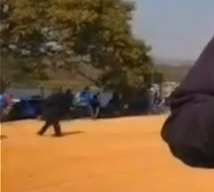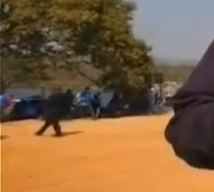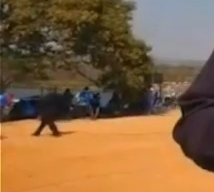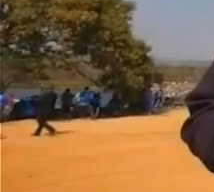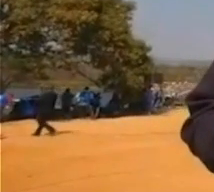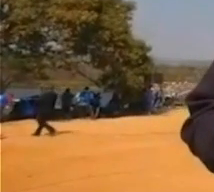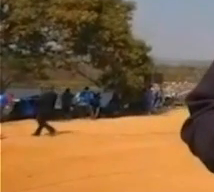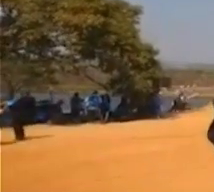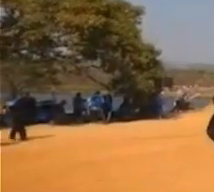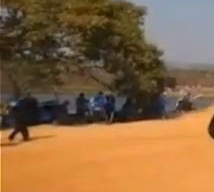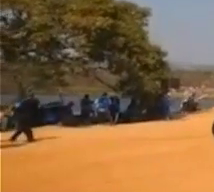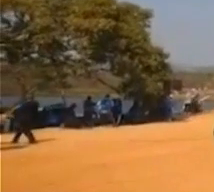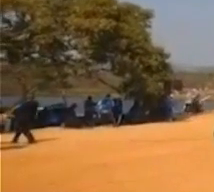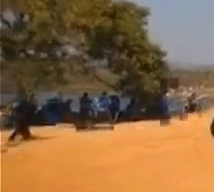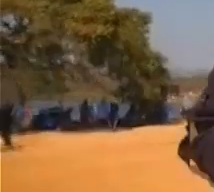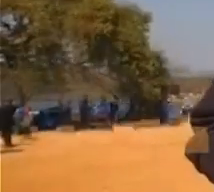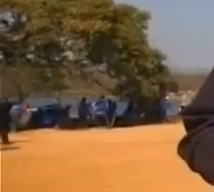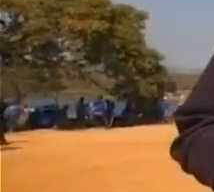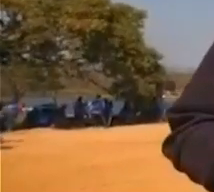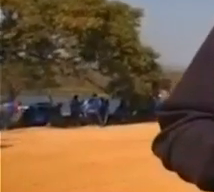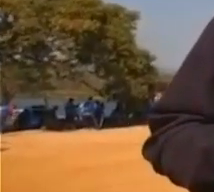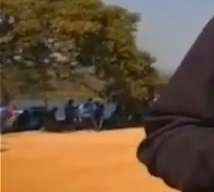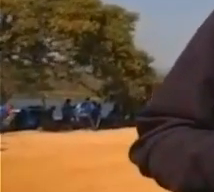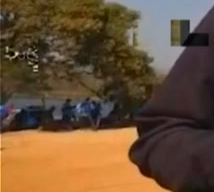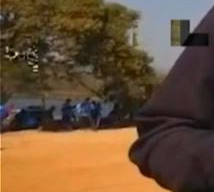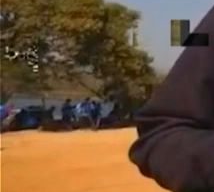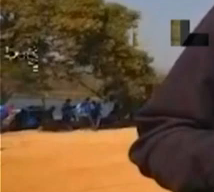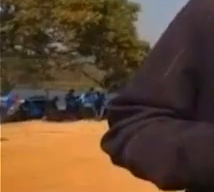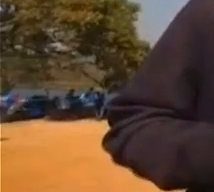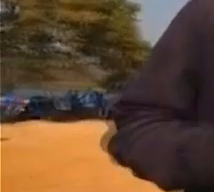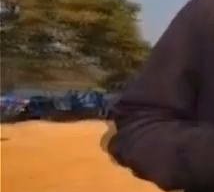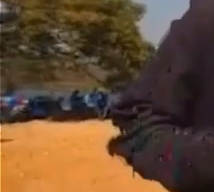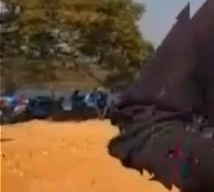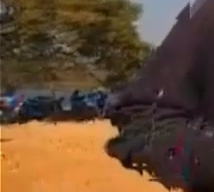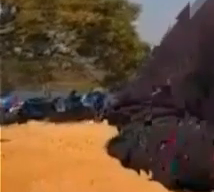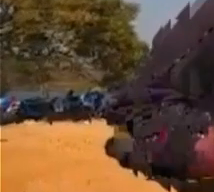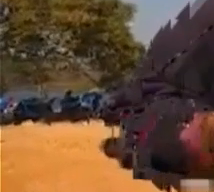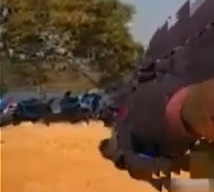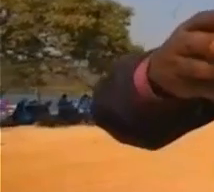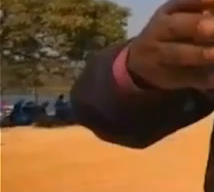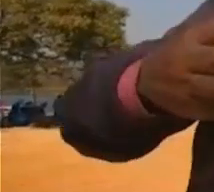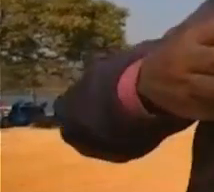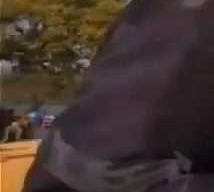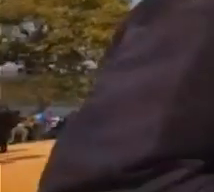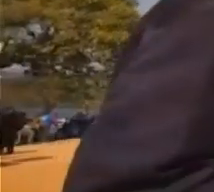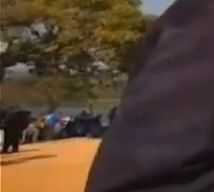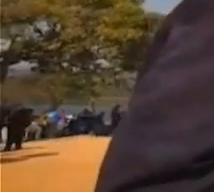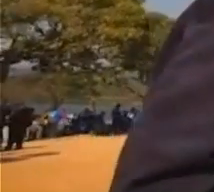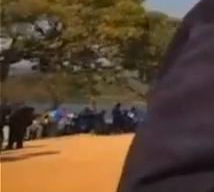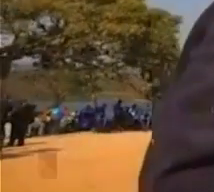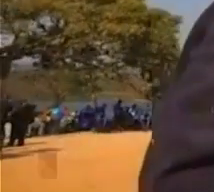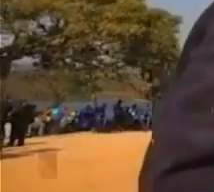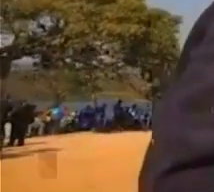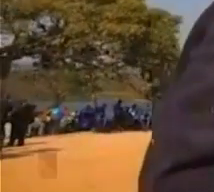à prendre les richesses des publics démocratiques du monde. Réguler un